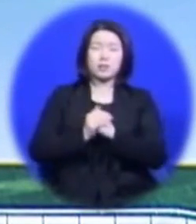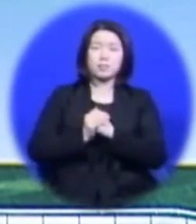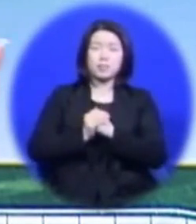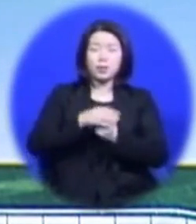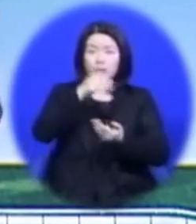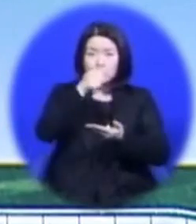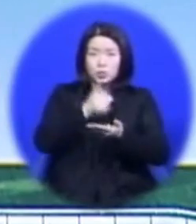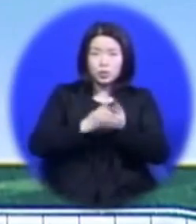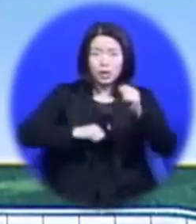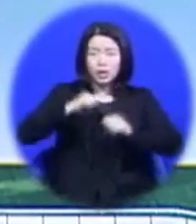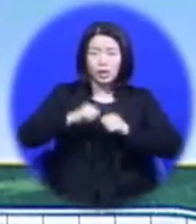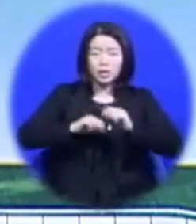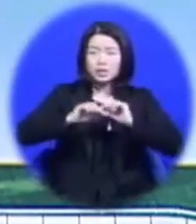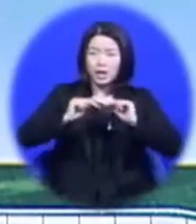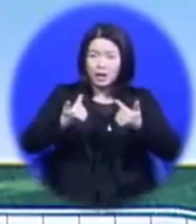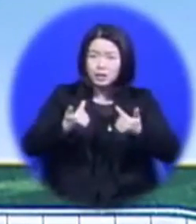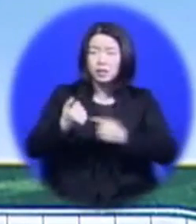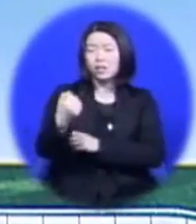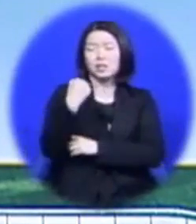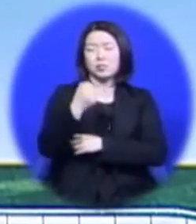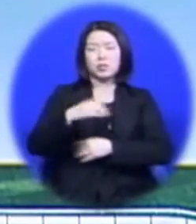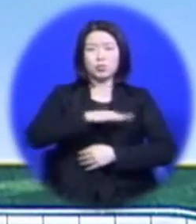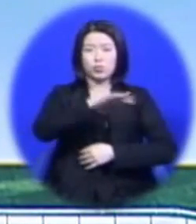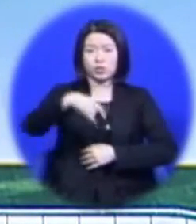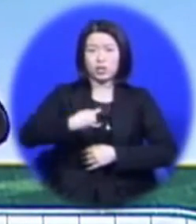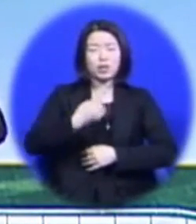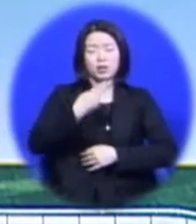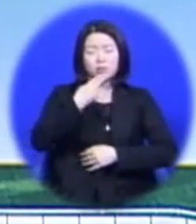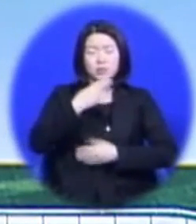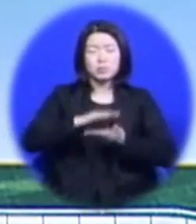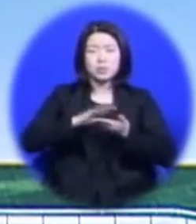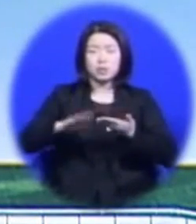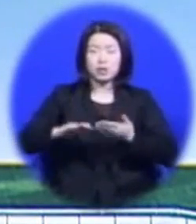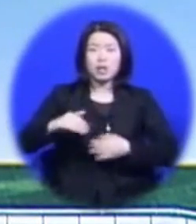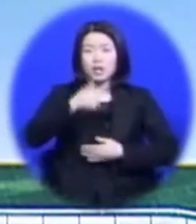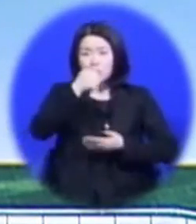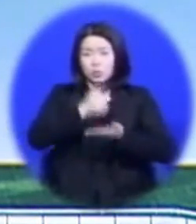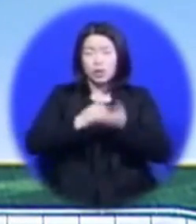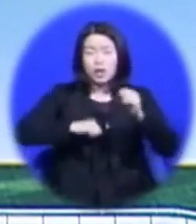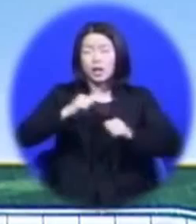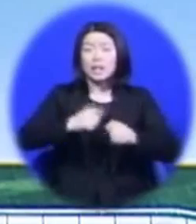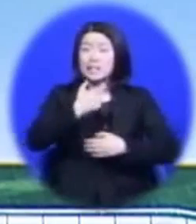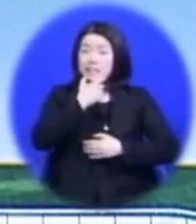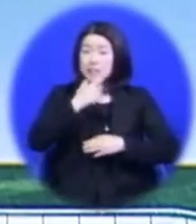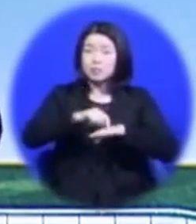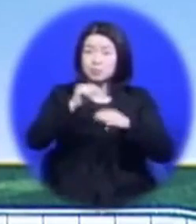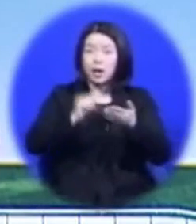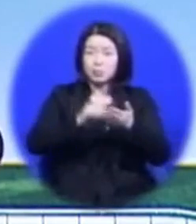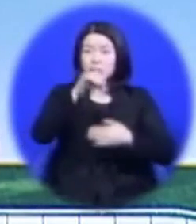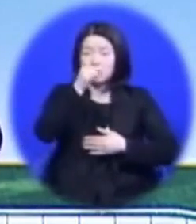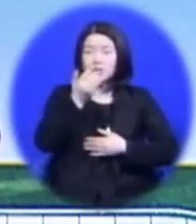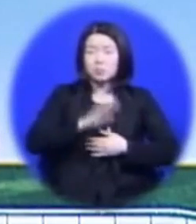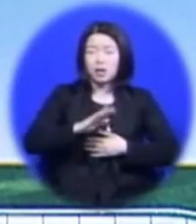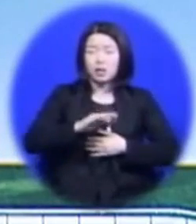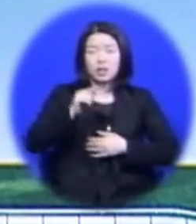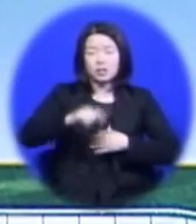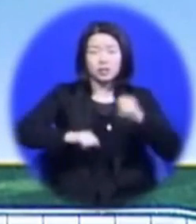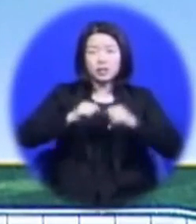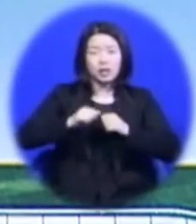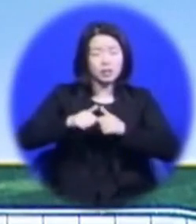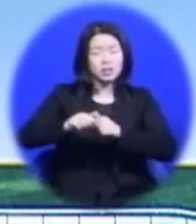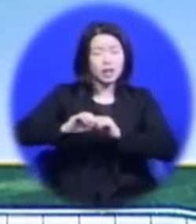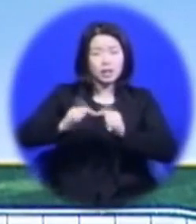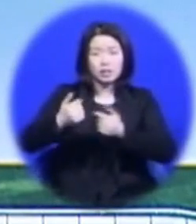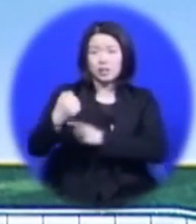죄 안 지을 힘이 우리에게 없습니다. 죄 안 짓고 싶은 마음은 있어도 죄 안 지을 힘이 없습니다. 왜? 죄의